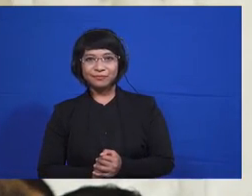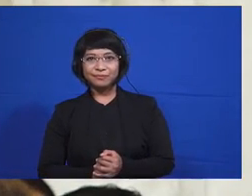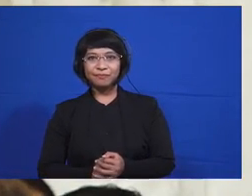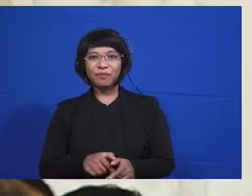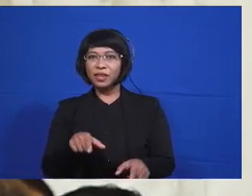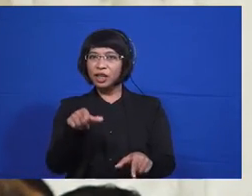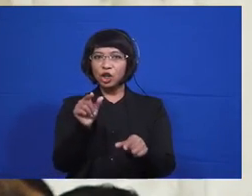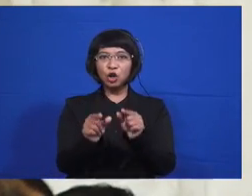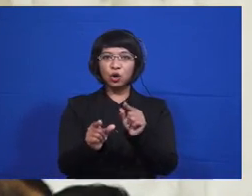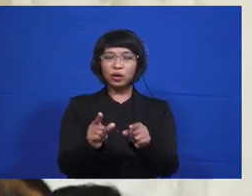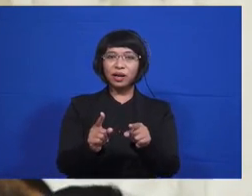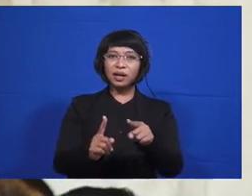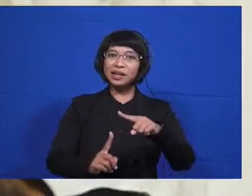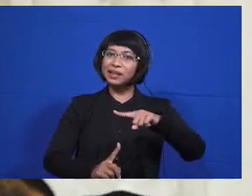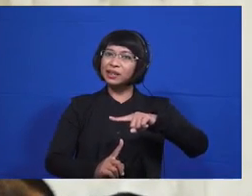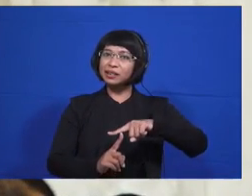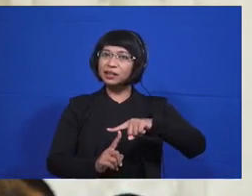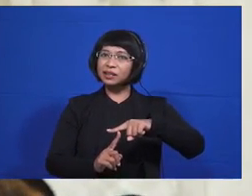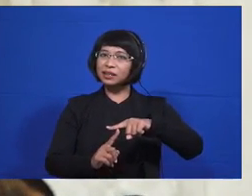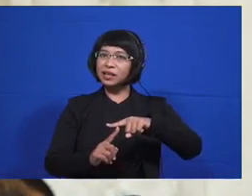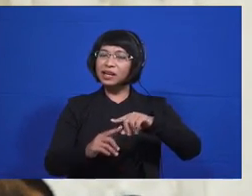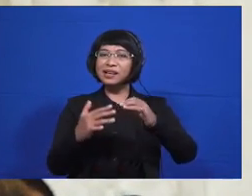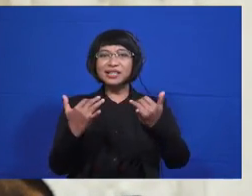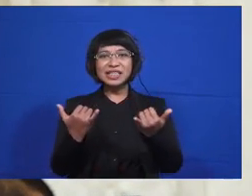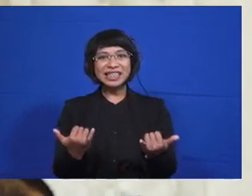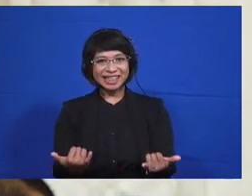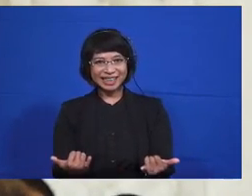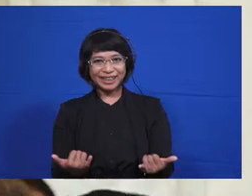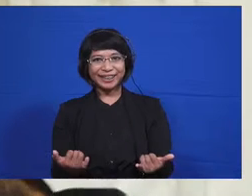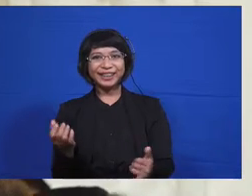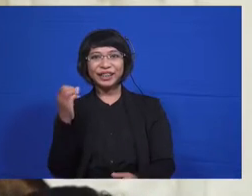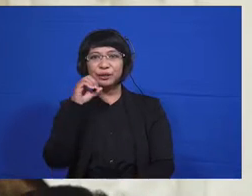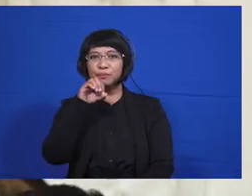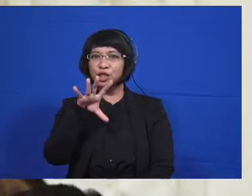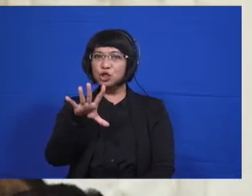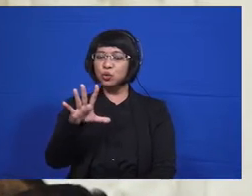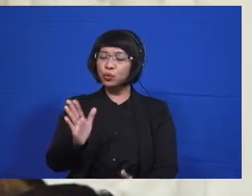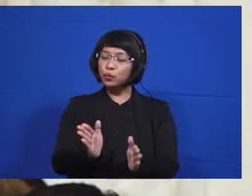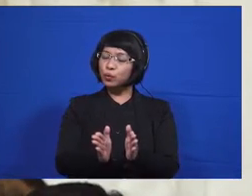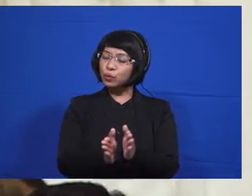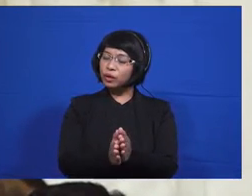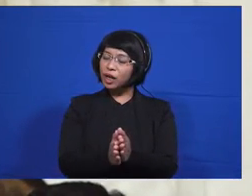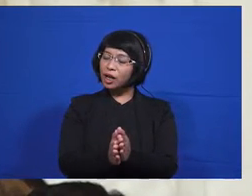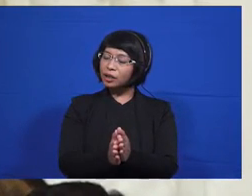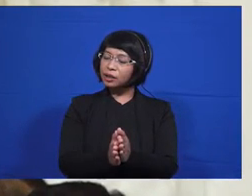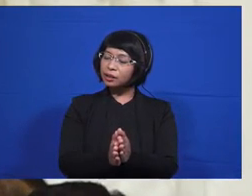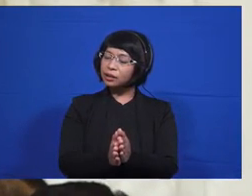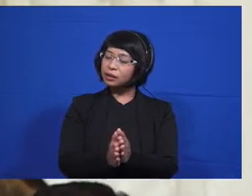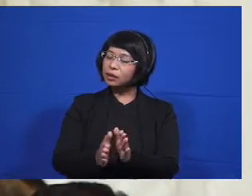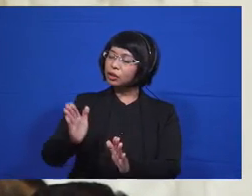Orang yang tertindas ini berseru dan Tuhan